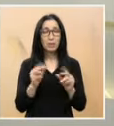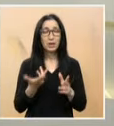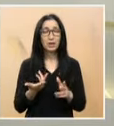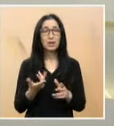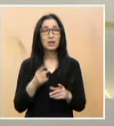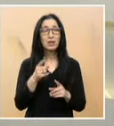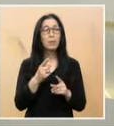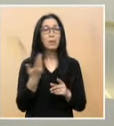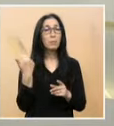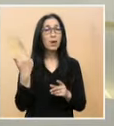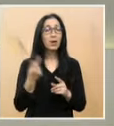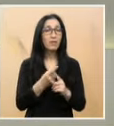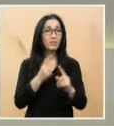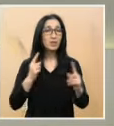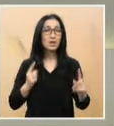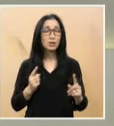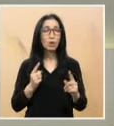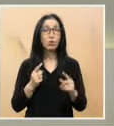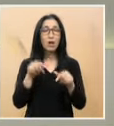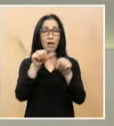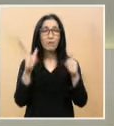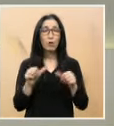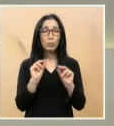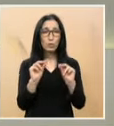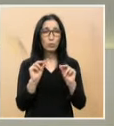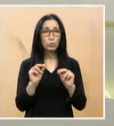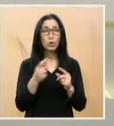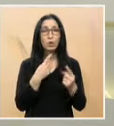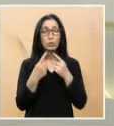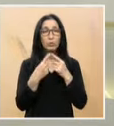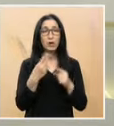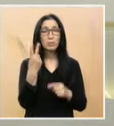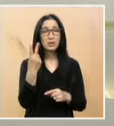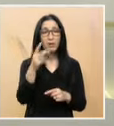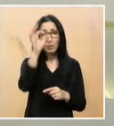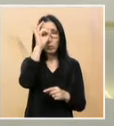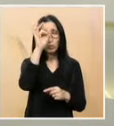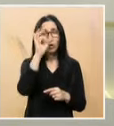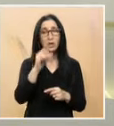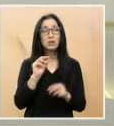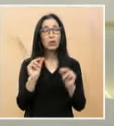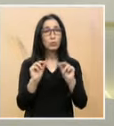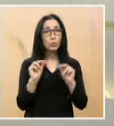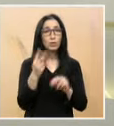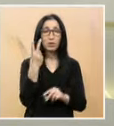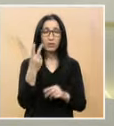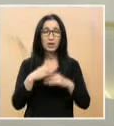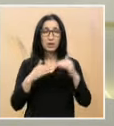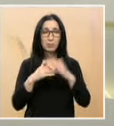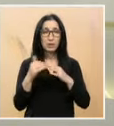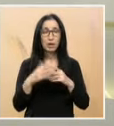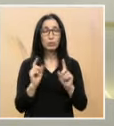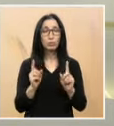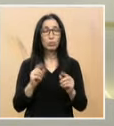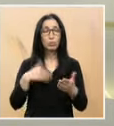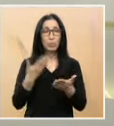гостувахме, те бяха в дистанционна форма на обучение, но пък разговаряхме с двама ваши ученици, които се обучават в двете